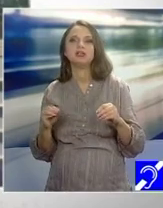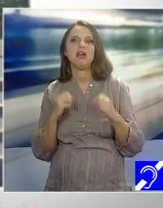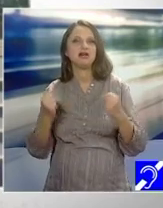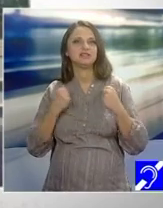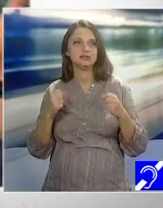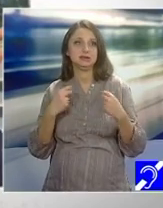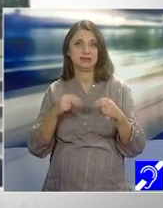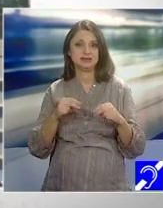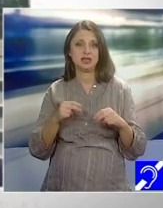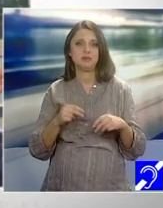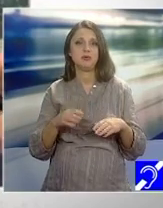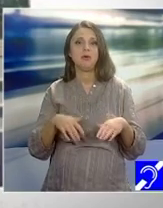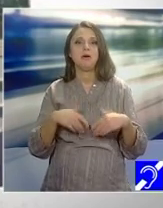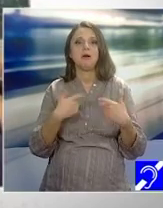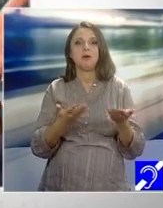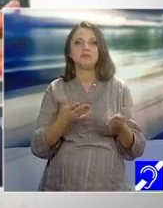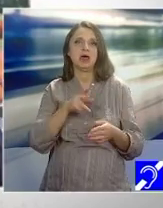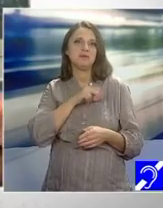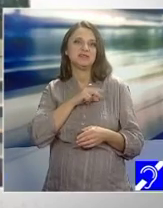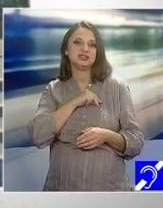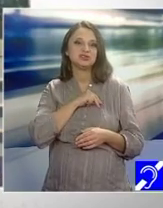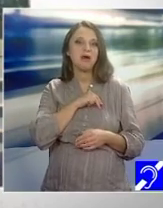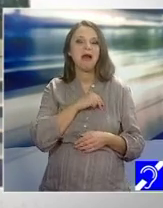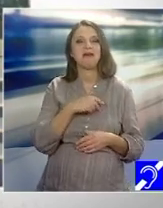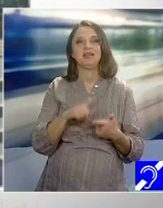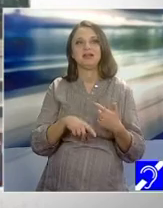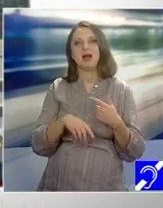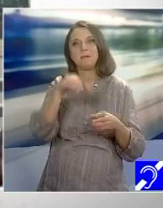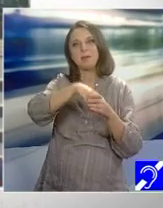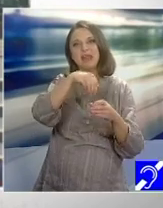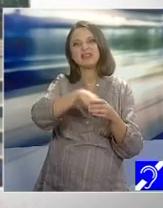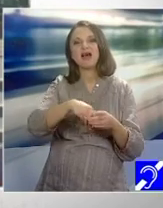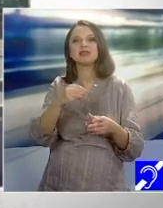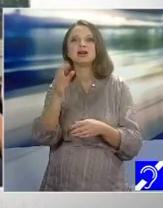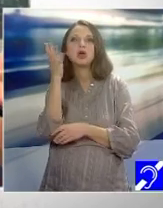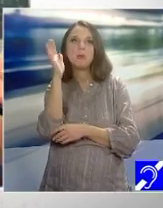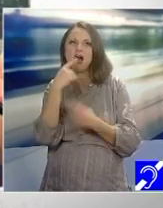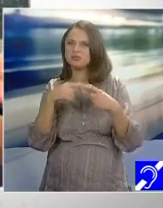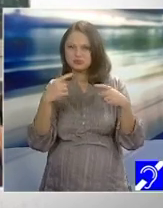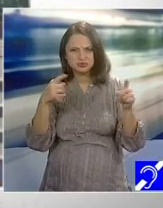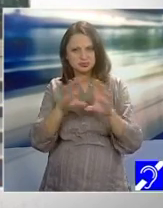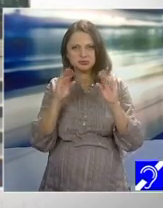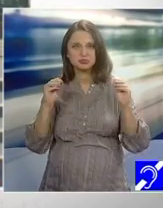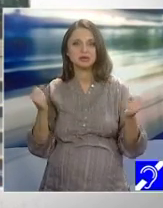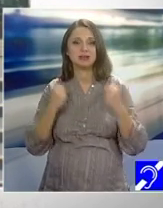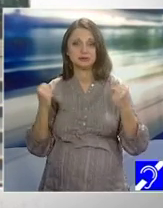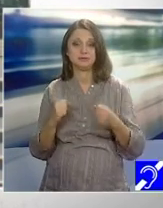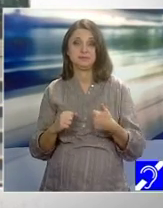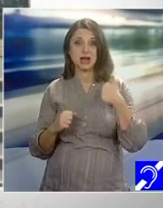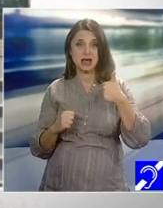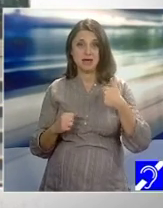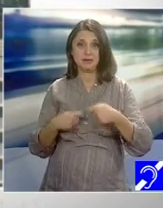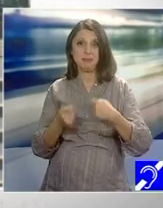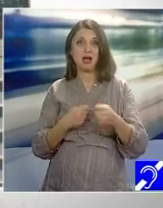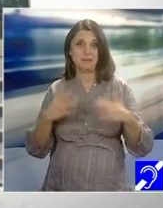copaci, am împărțit cafele la studenți, am dat mărțișoare la domnișoare pe stradă, tot felul de acțiuni. Campania 1 a fost